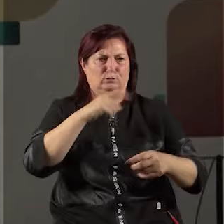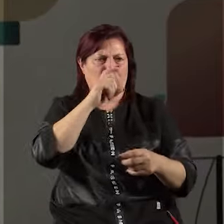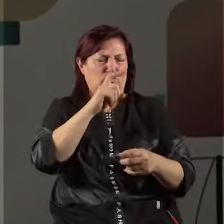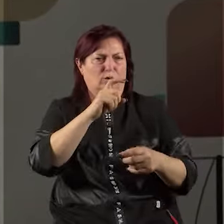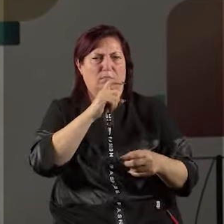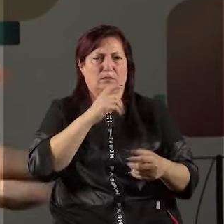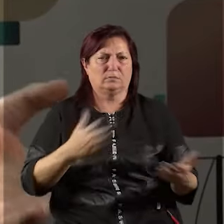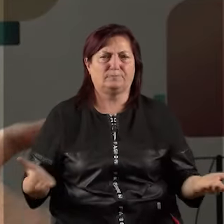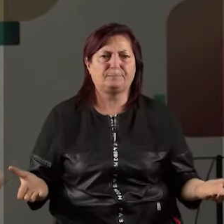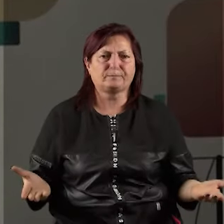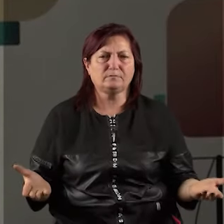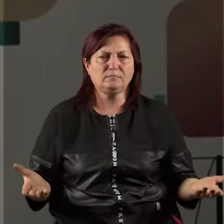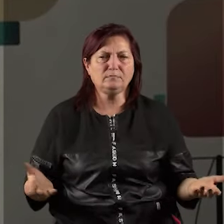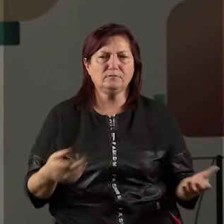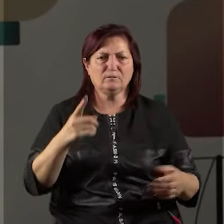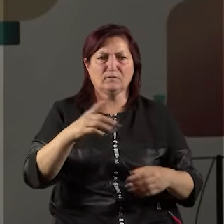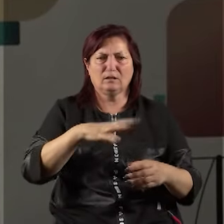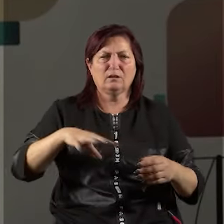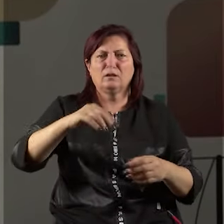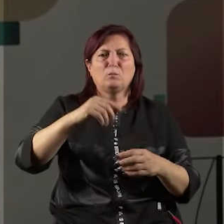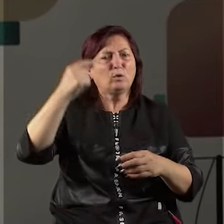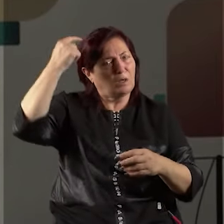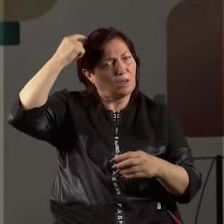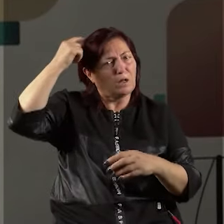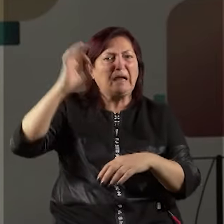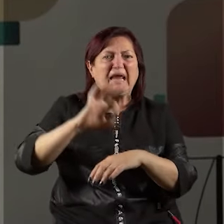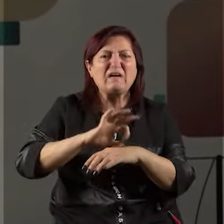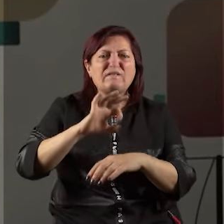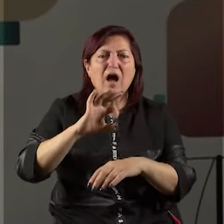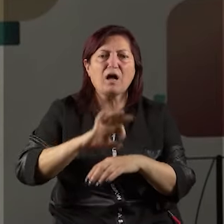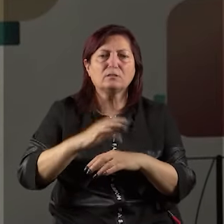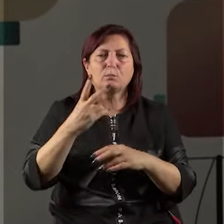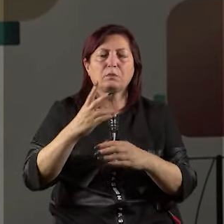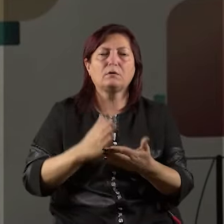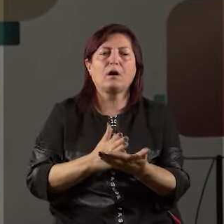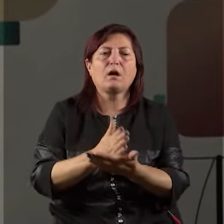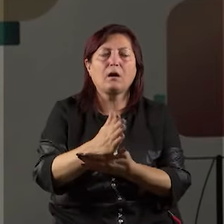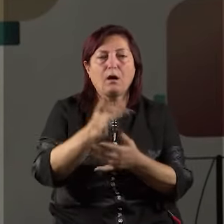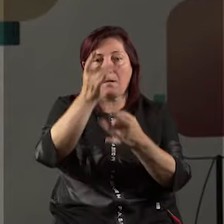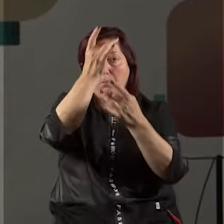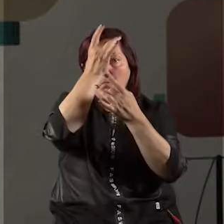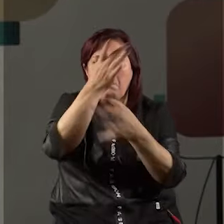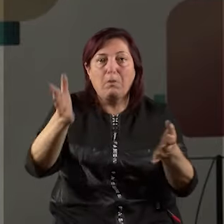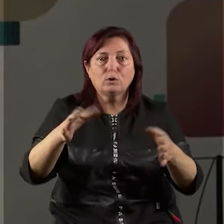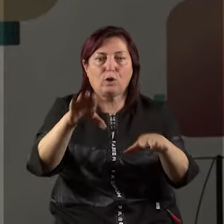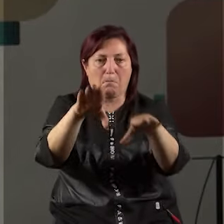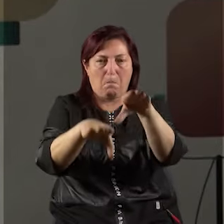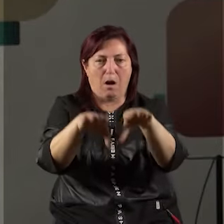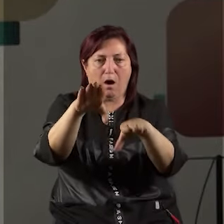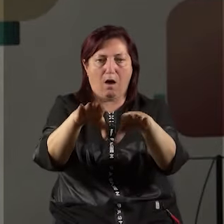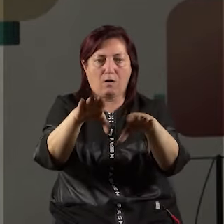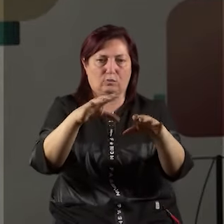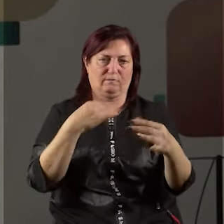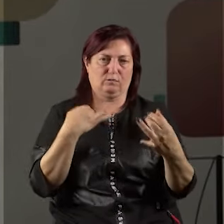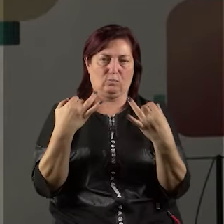ինչան մետես, այնգեներս հիվանդությունը պիտի քաղաքական մշակույթի մակարդակով դիտարկի,